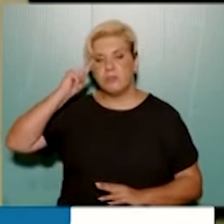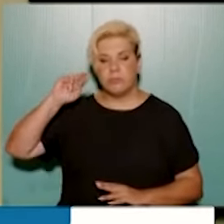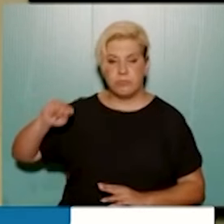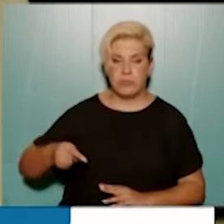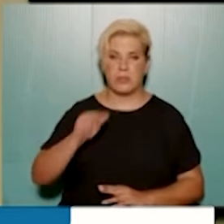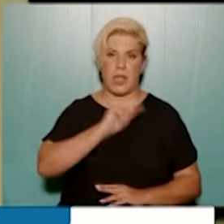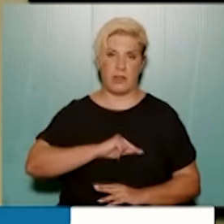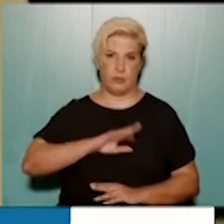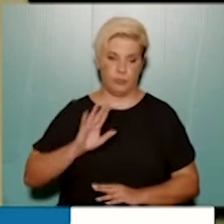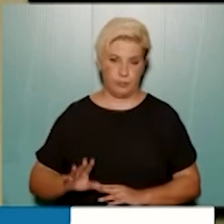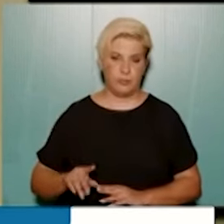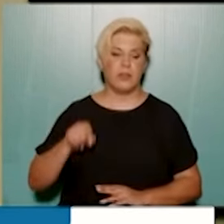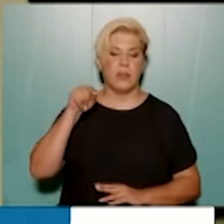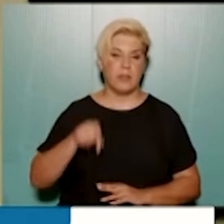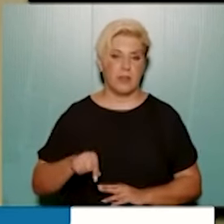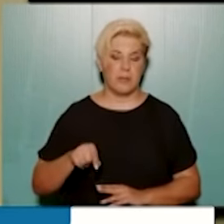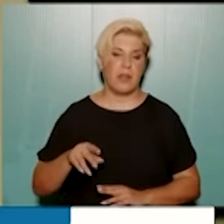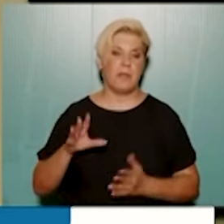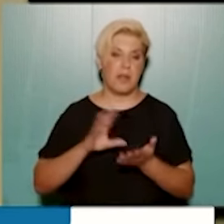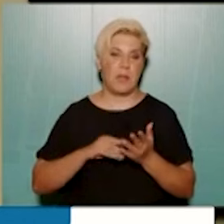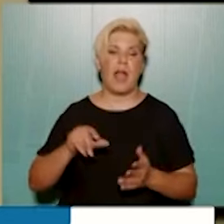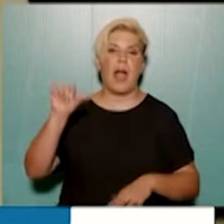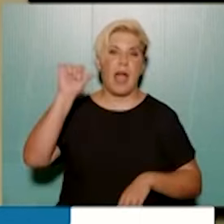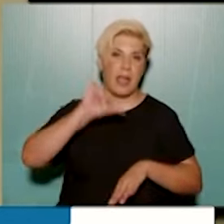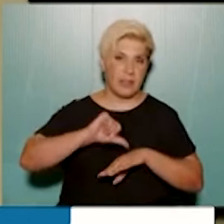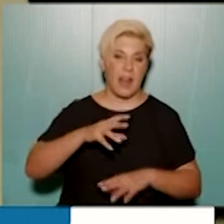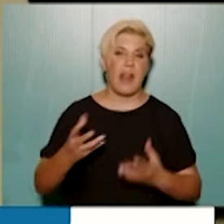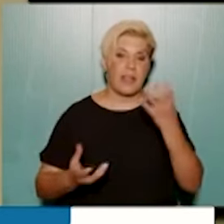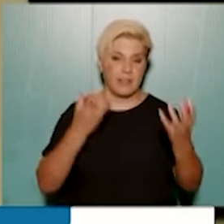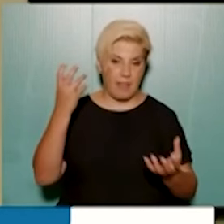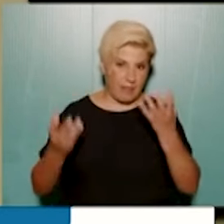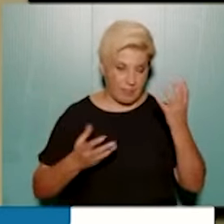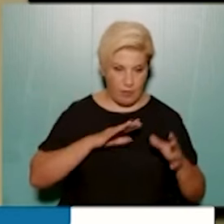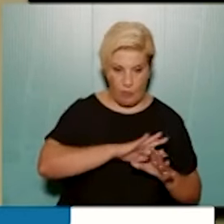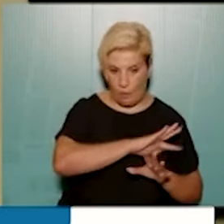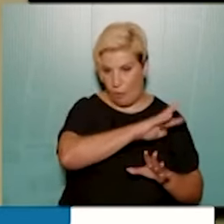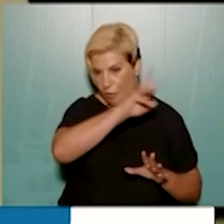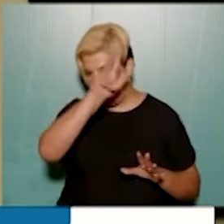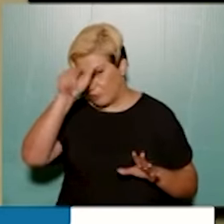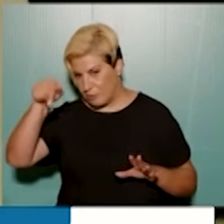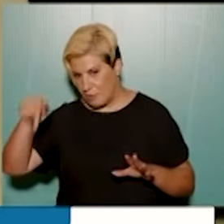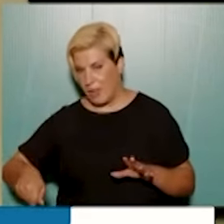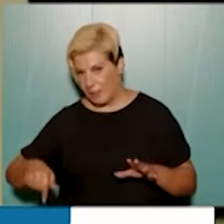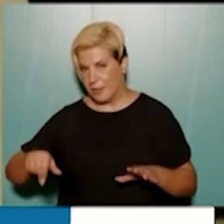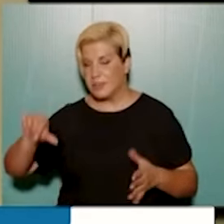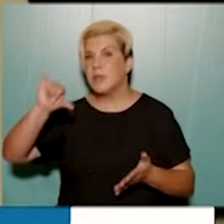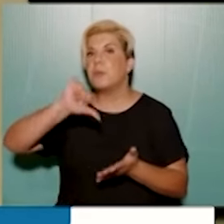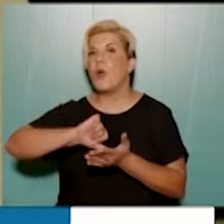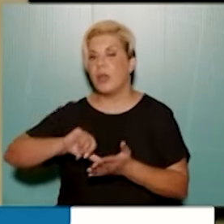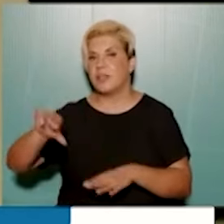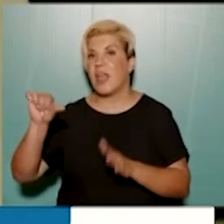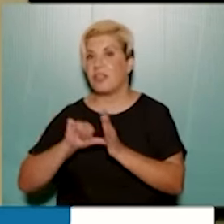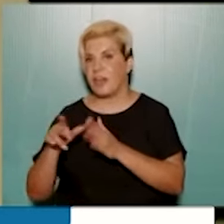στα κέρδη τους. Είδαμε την Αττική, για παράδειγμα, να καίγεται πάλι και η φωτιά να επεκτείνεται αυτή τη φορά και μέσα στον οικιστικό ιστό της